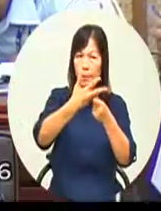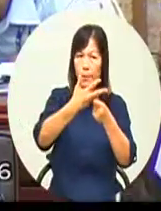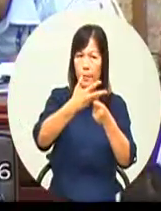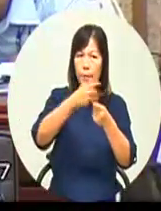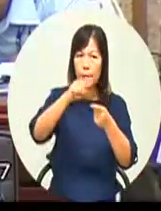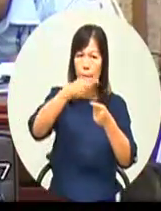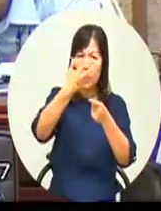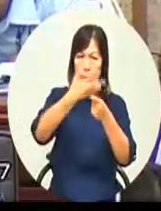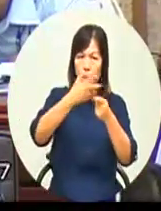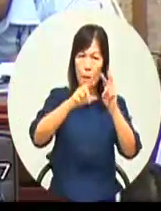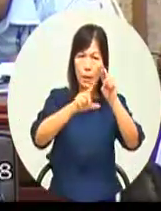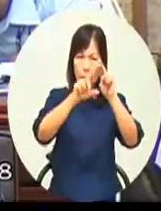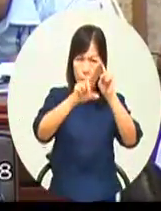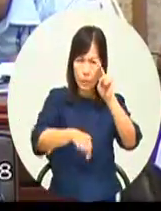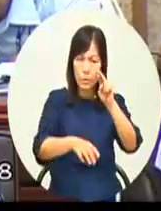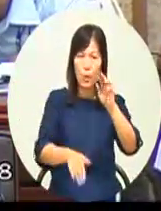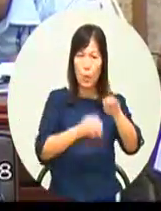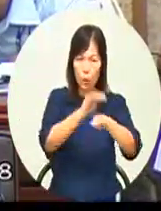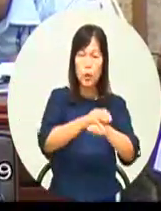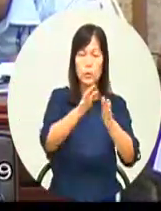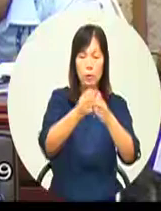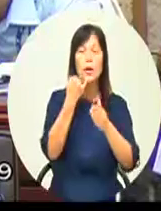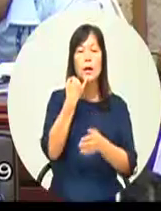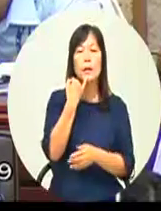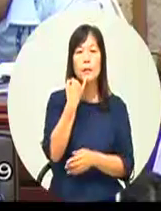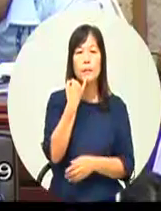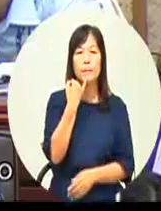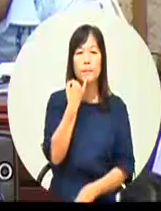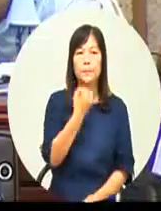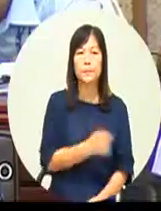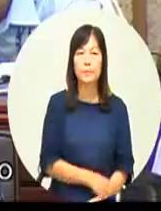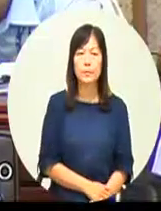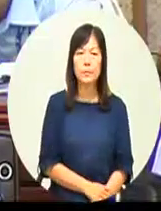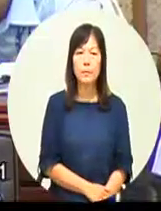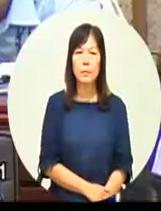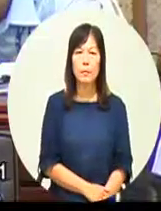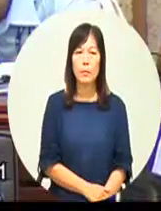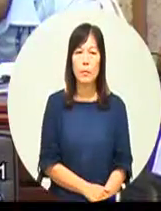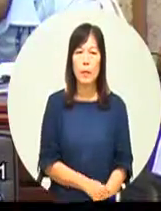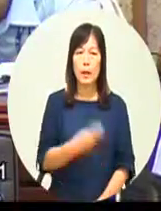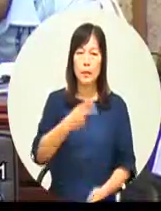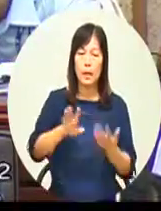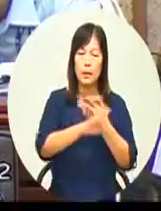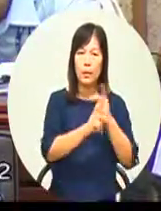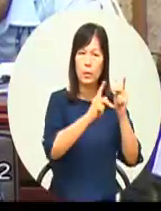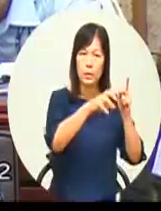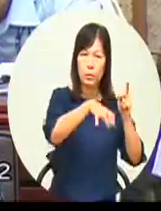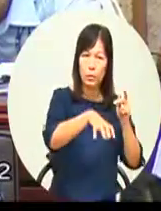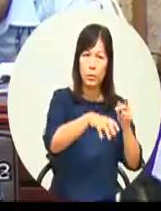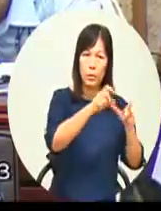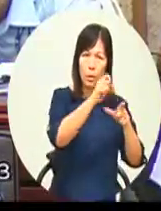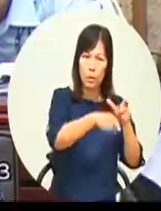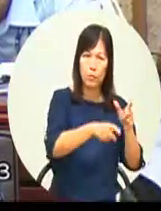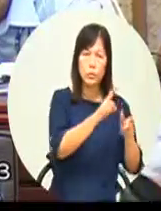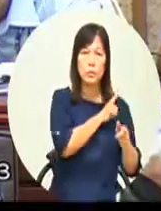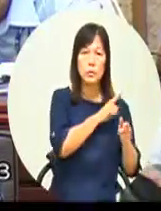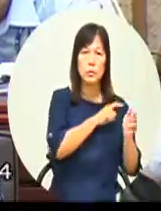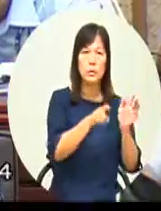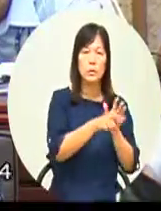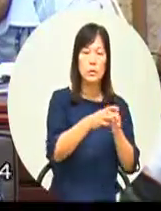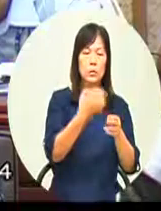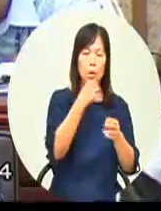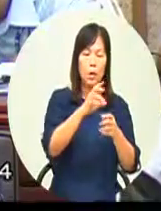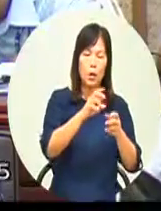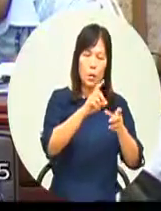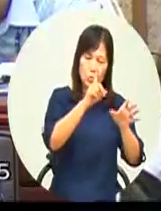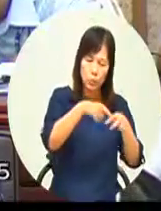底那可以来完工通车。那另外就是有关捷运公司本身的营运的部分哦，营